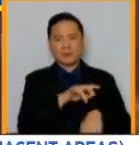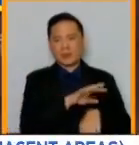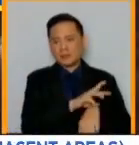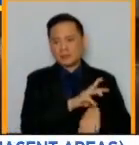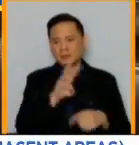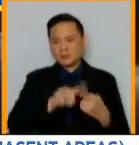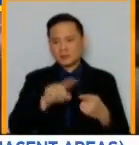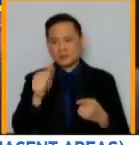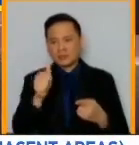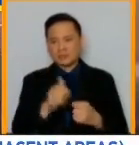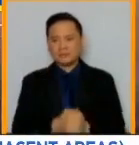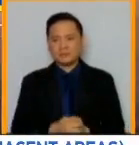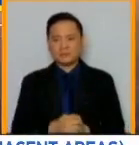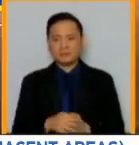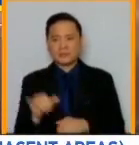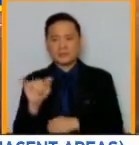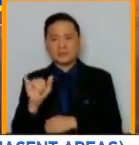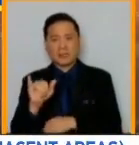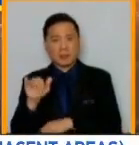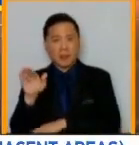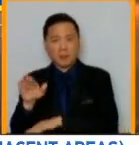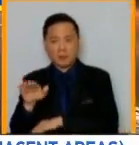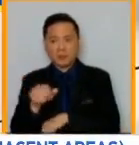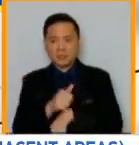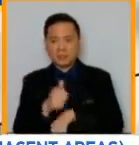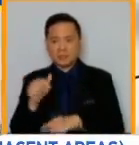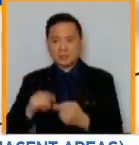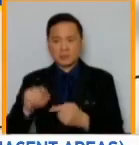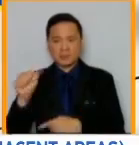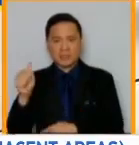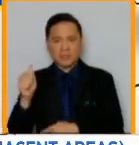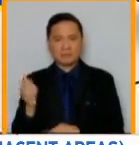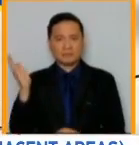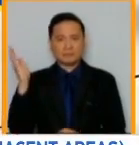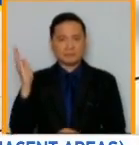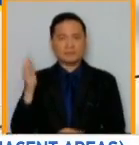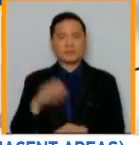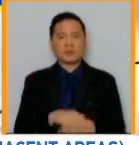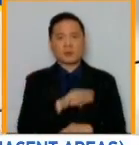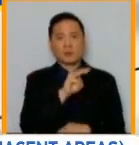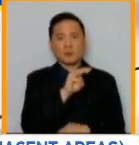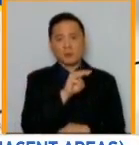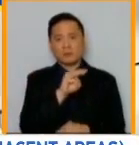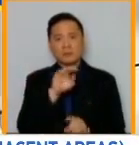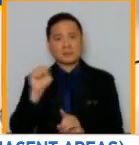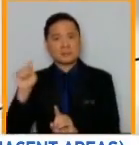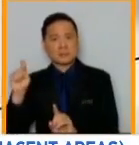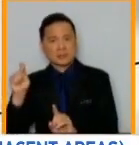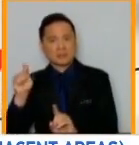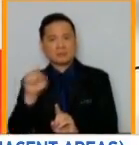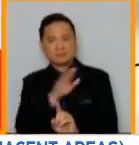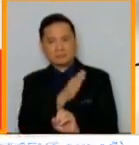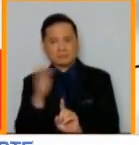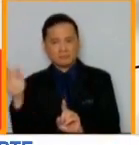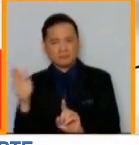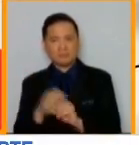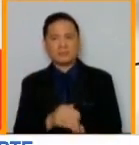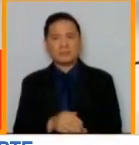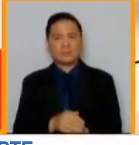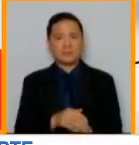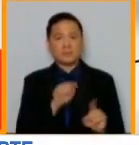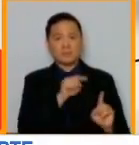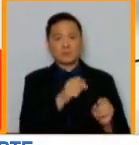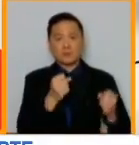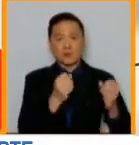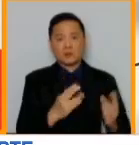hapon hanggang alas 10 ng gabi, Lunes hanggang Sabado. Tantya ng isa pang truck driver na si Marvin, mahihirapan siya. Lagi pa naman